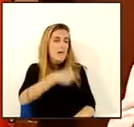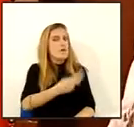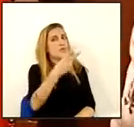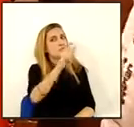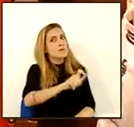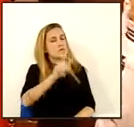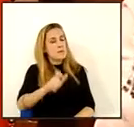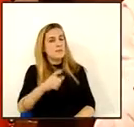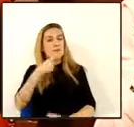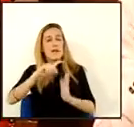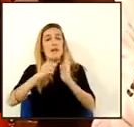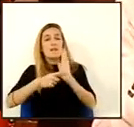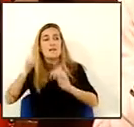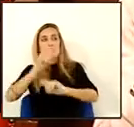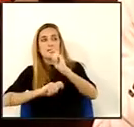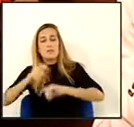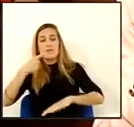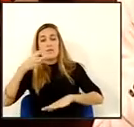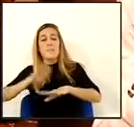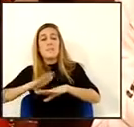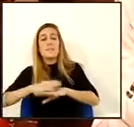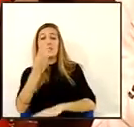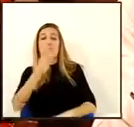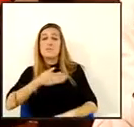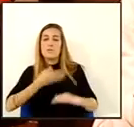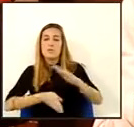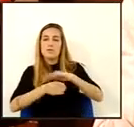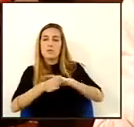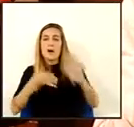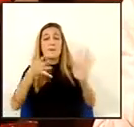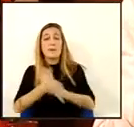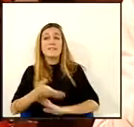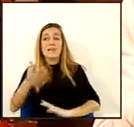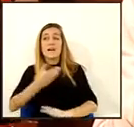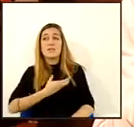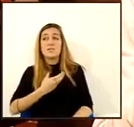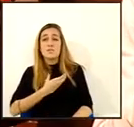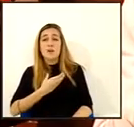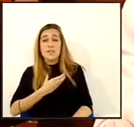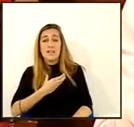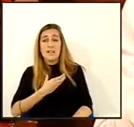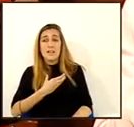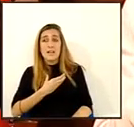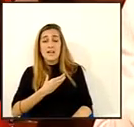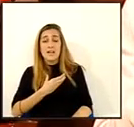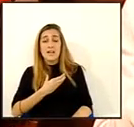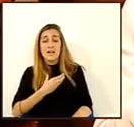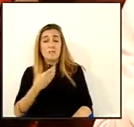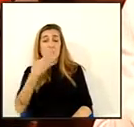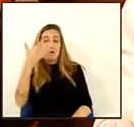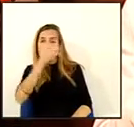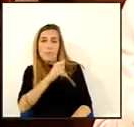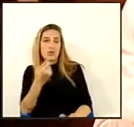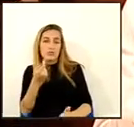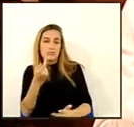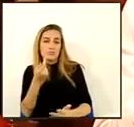llei d'associacions et marca un mínim de 3 per poder continuar. Per tant, l'Ajuntament marcant degut a la legalitat no